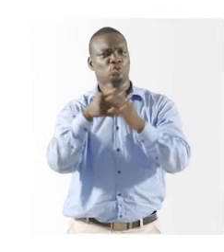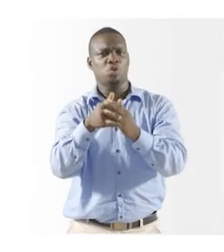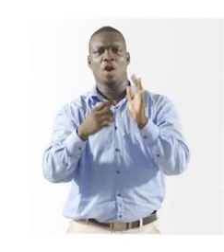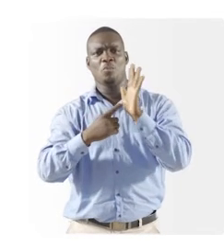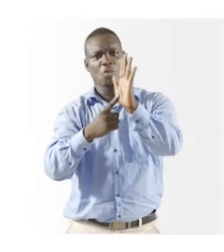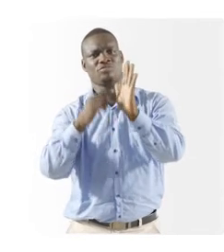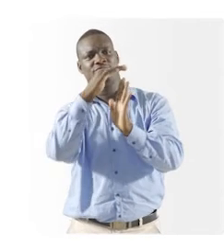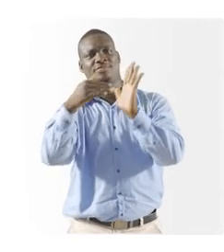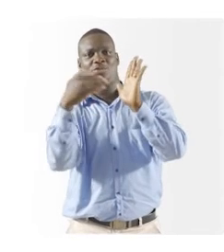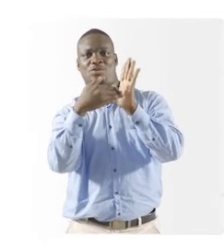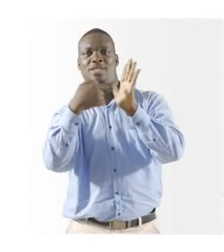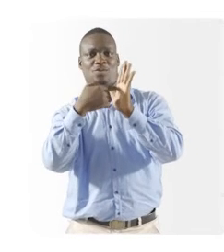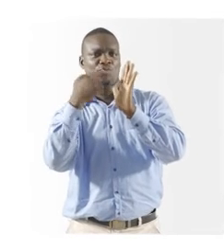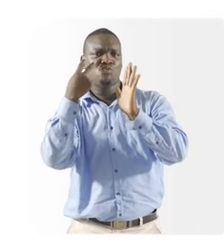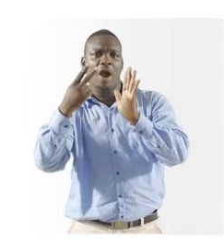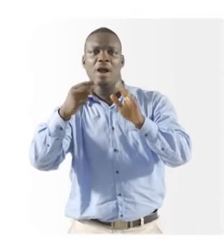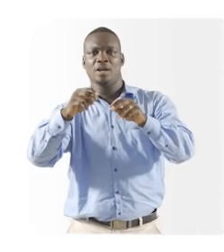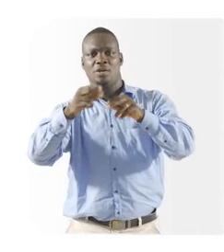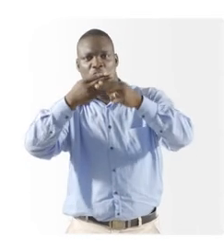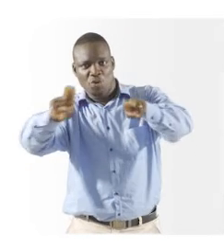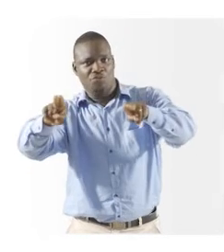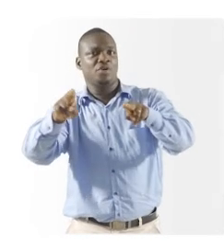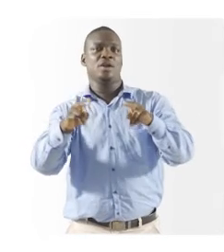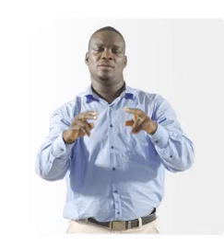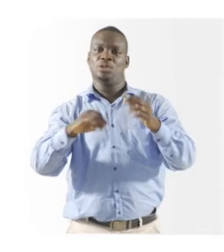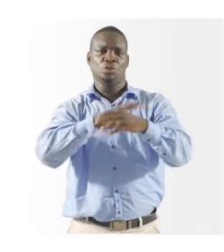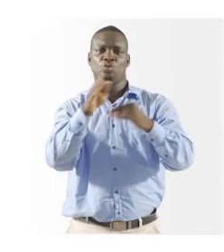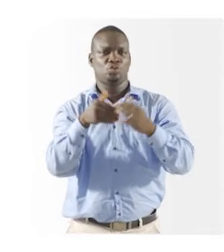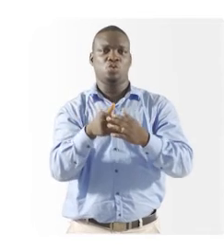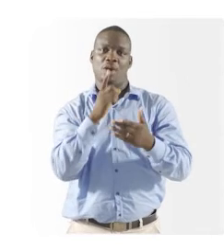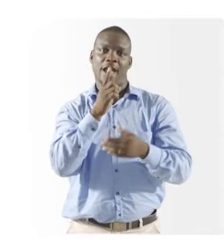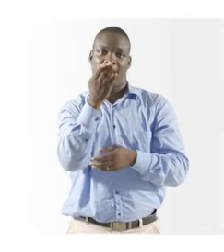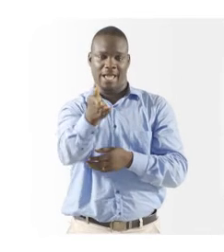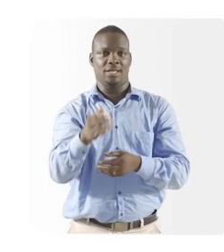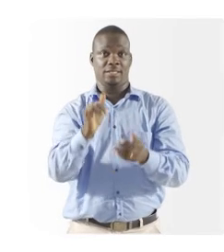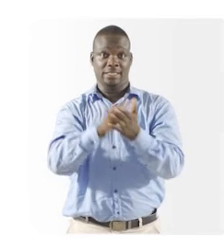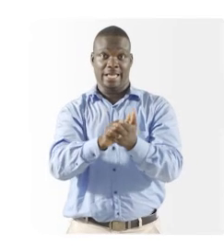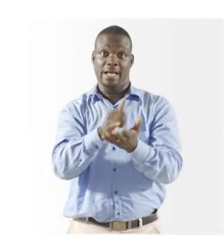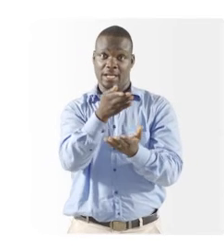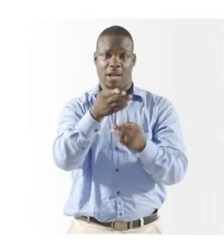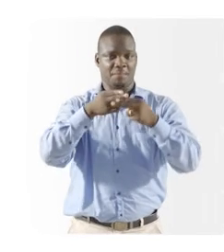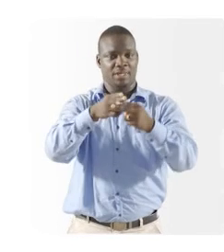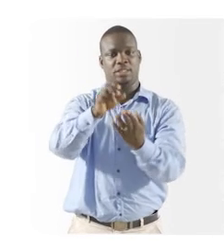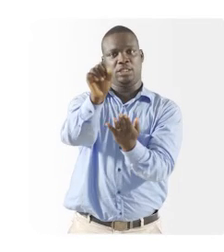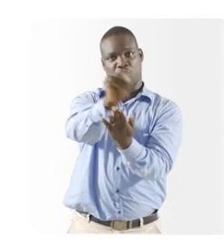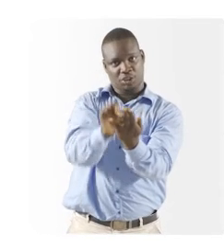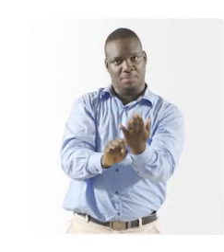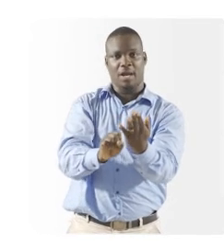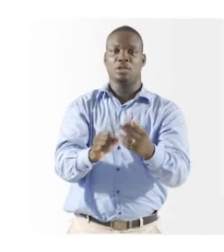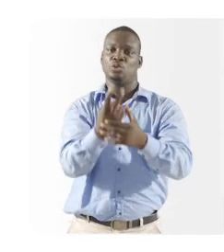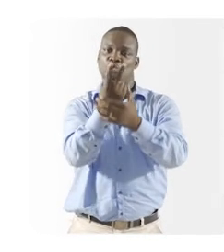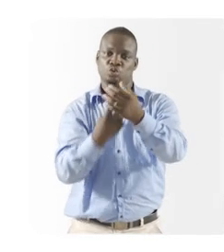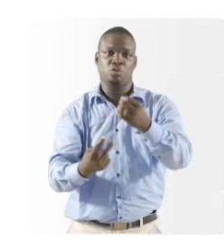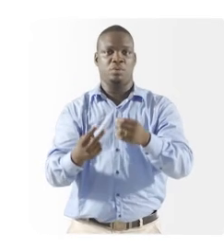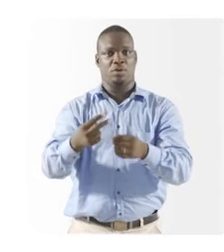noyaux du sac embryonnaire et un entérozoïde. Cela nous montre le schéma de la double